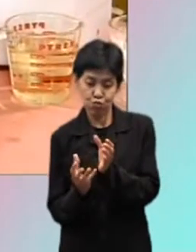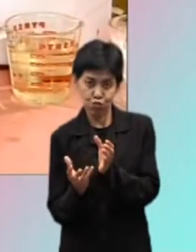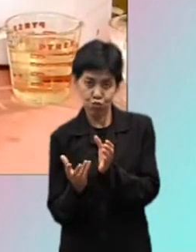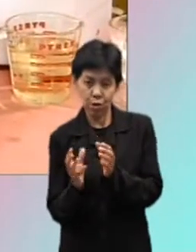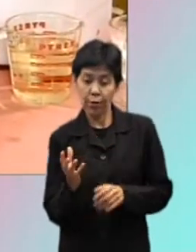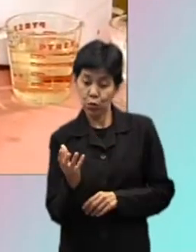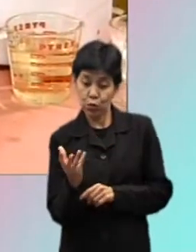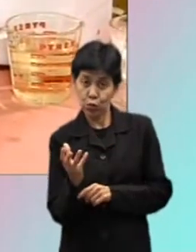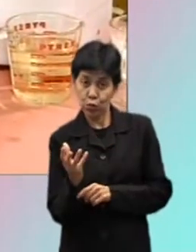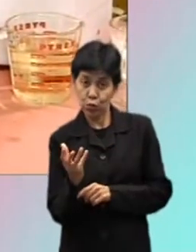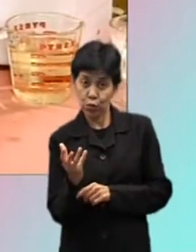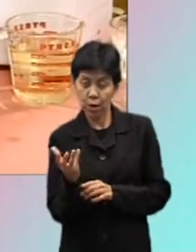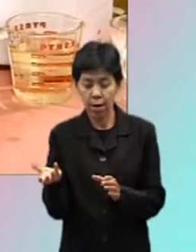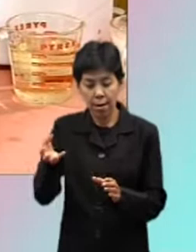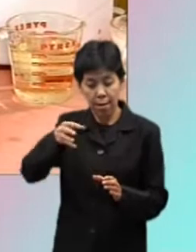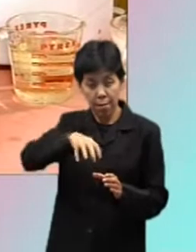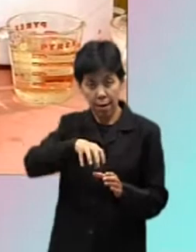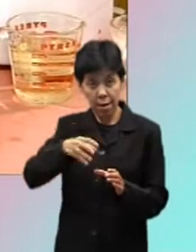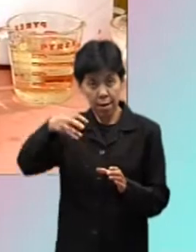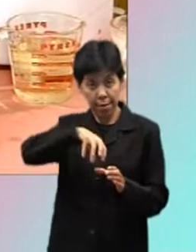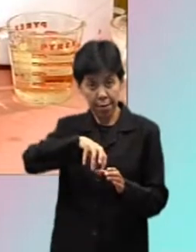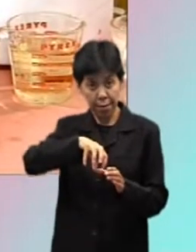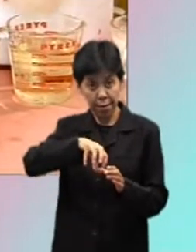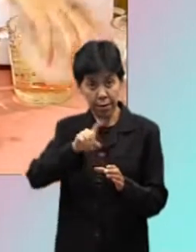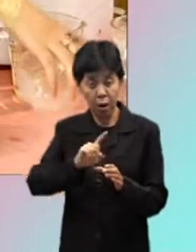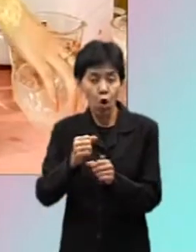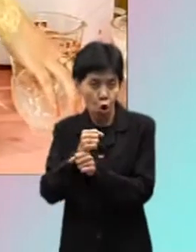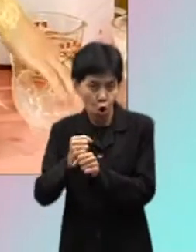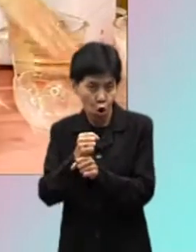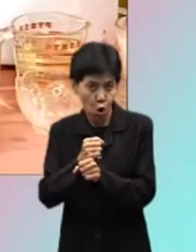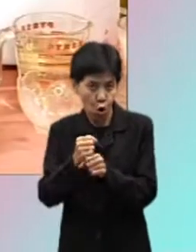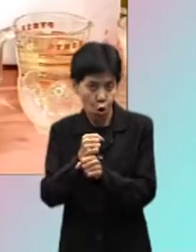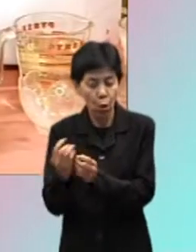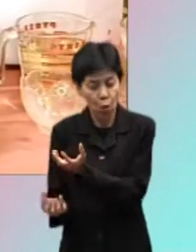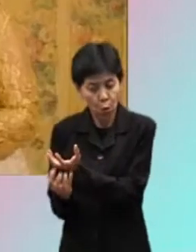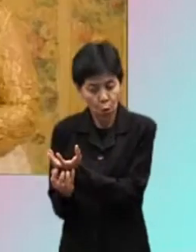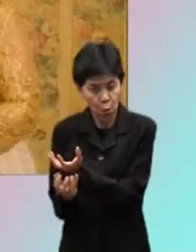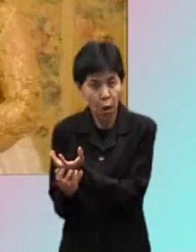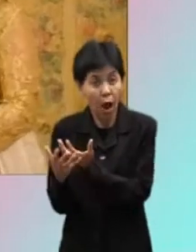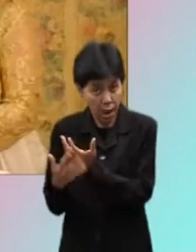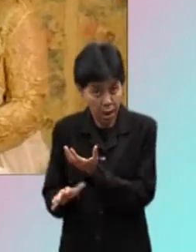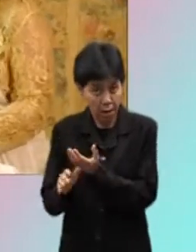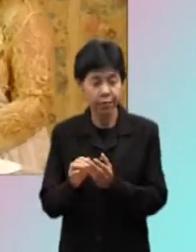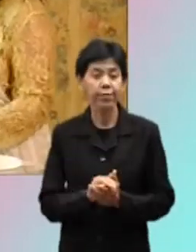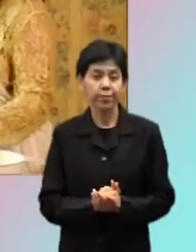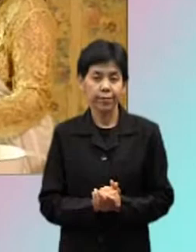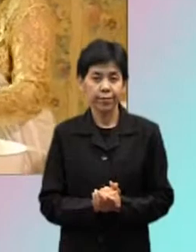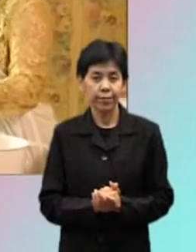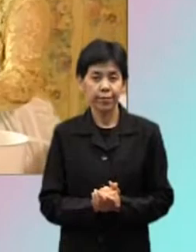ตรงนี้นะคะใส่ลงไปนะคะปั่นพร้อมกับนมสดที่เราต้มไว้นะคะ